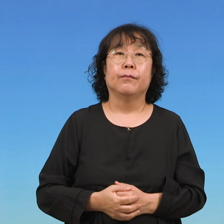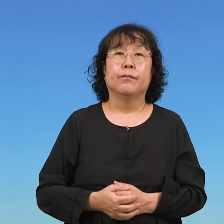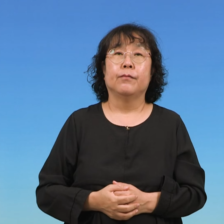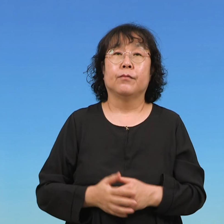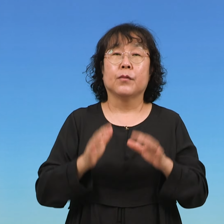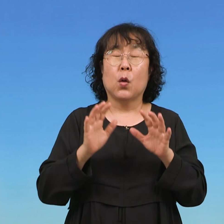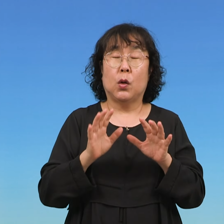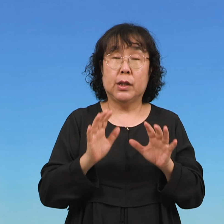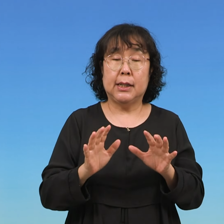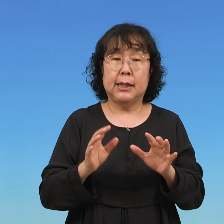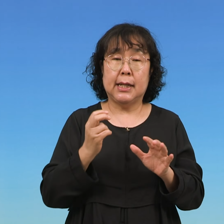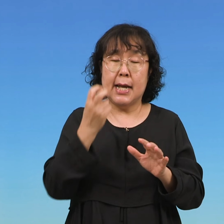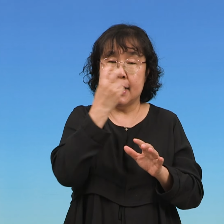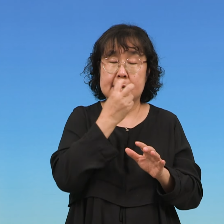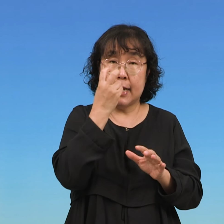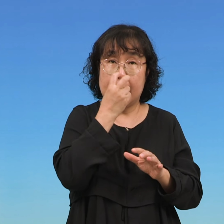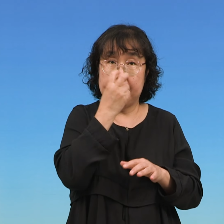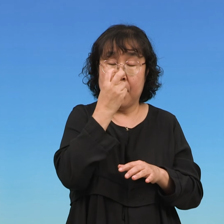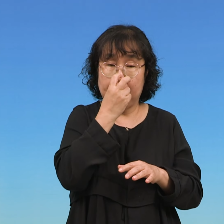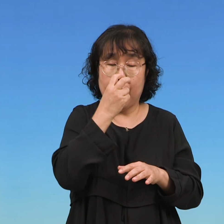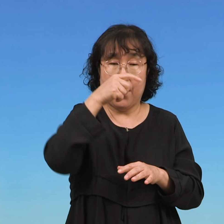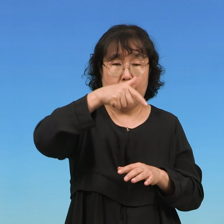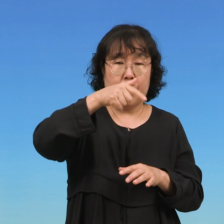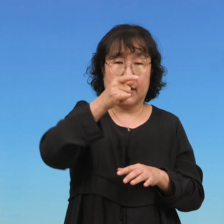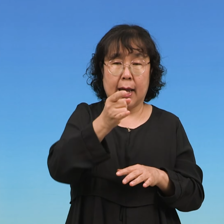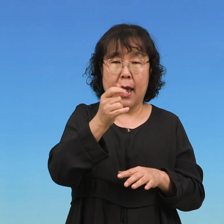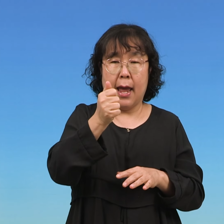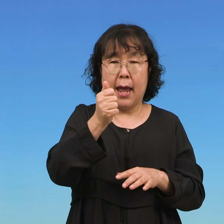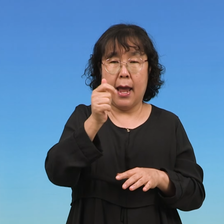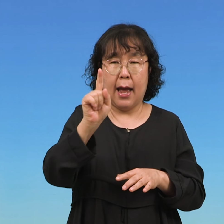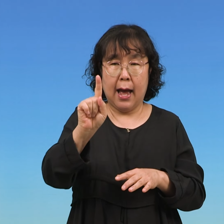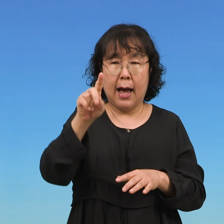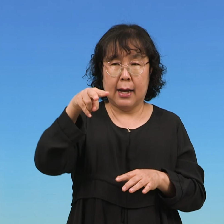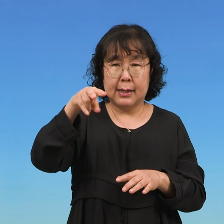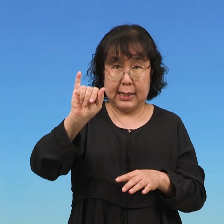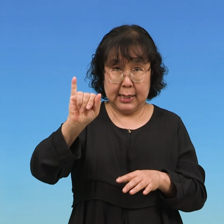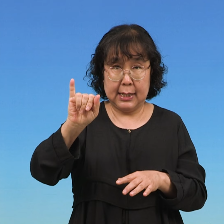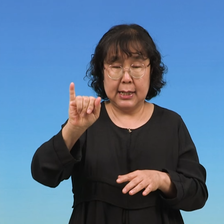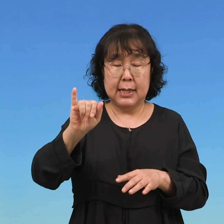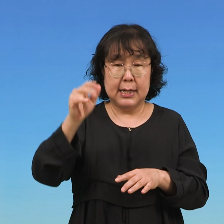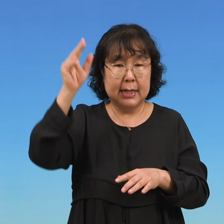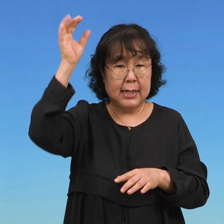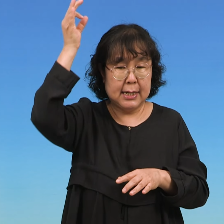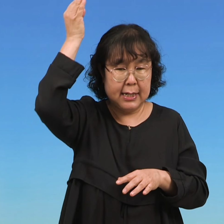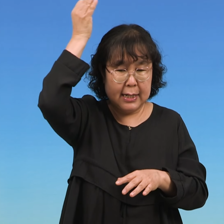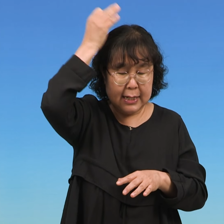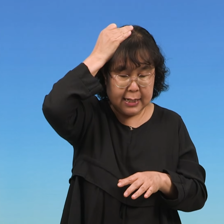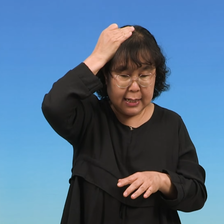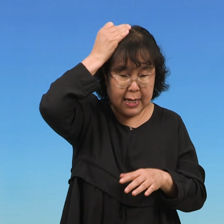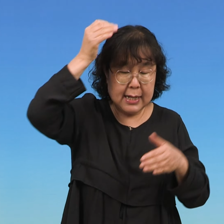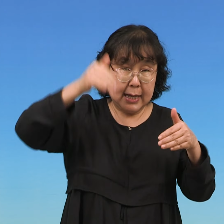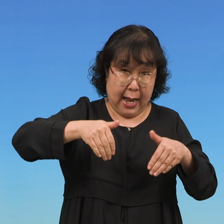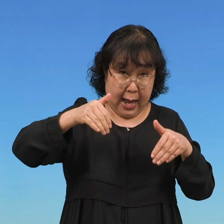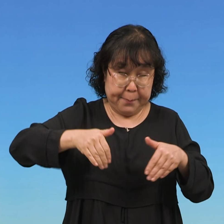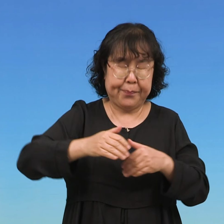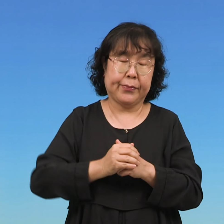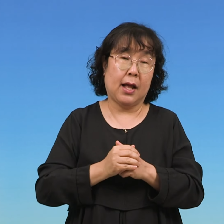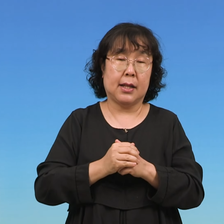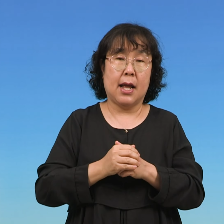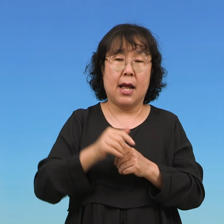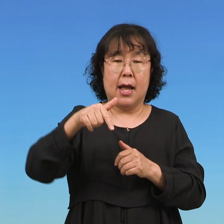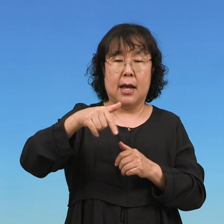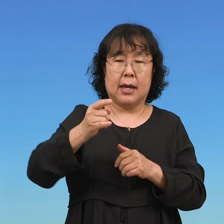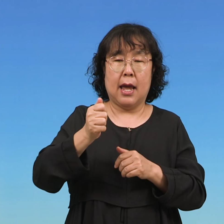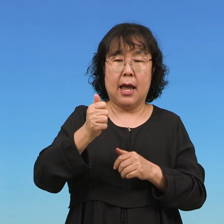가면은 오늘 살펴볼 그 개하시라는 인물이 개하시는요 그 호스트 선교사와